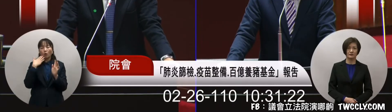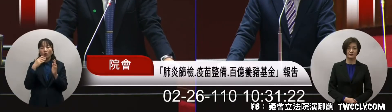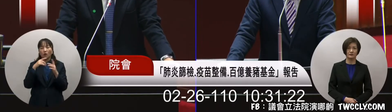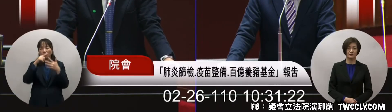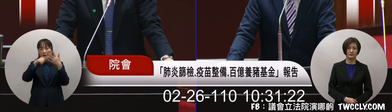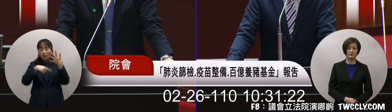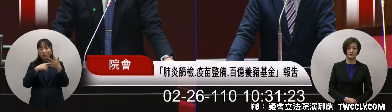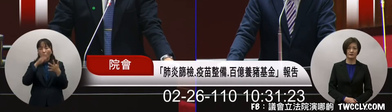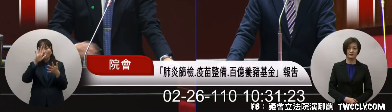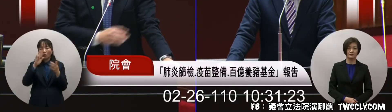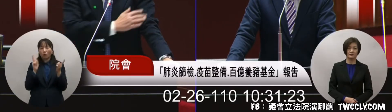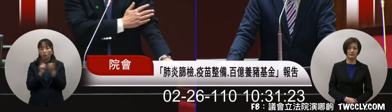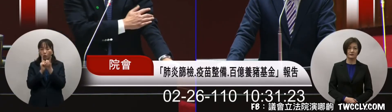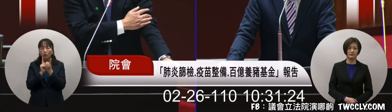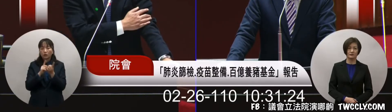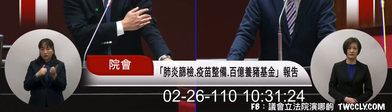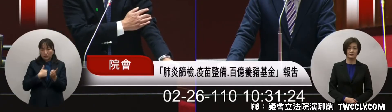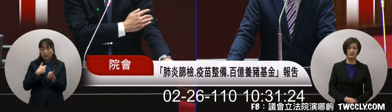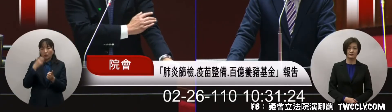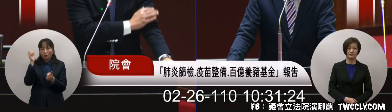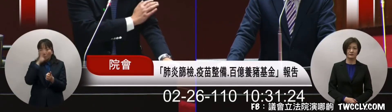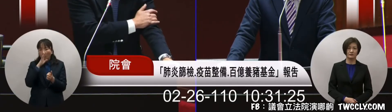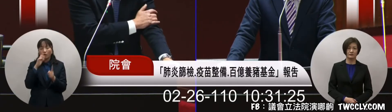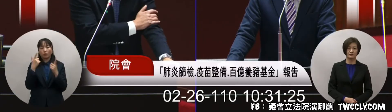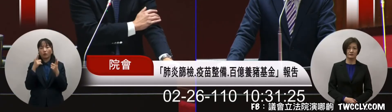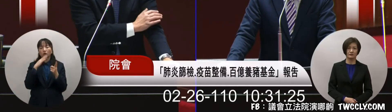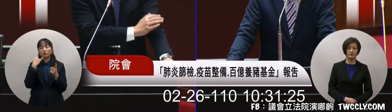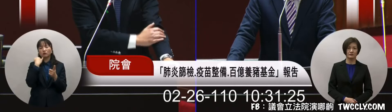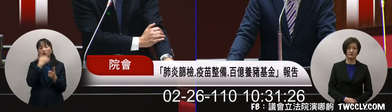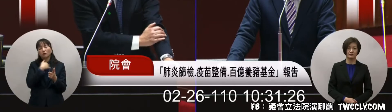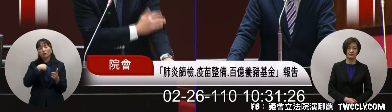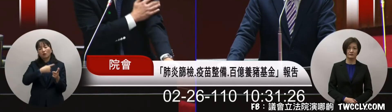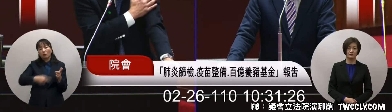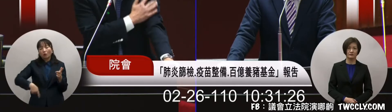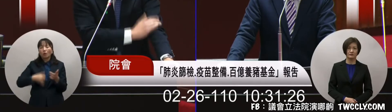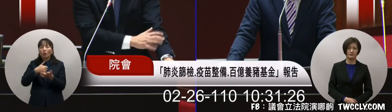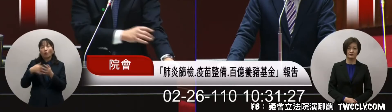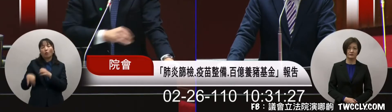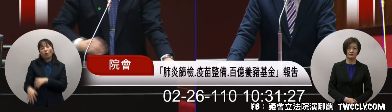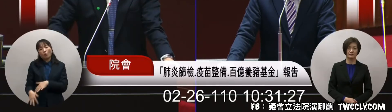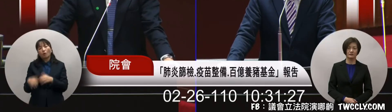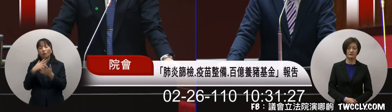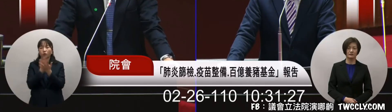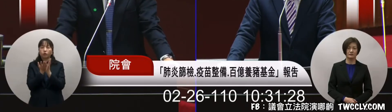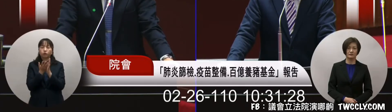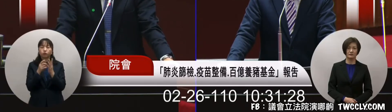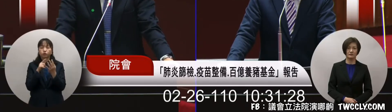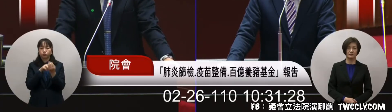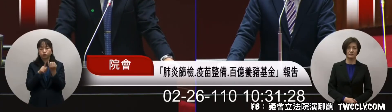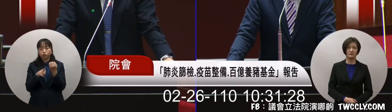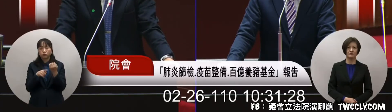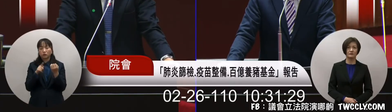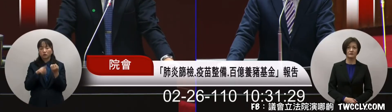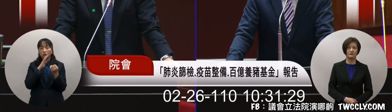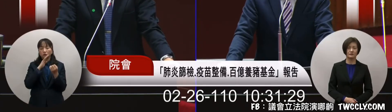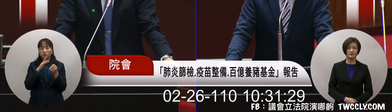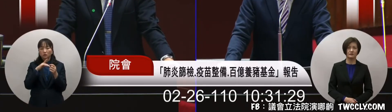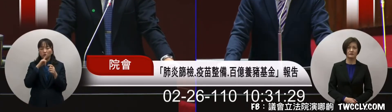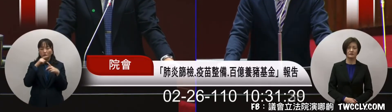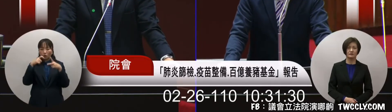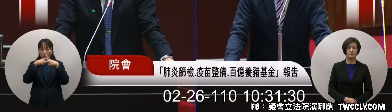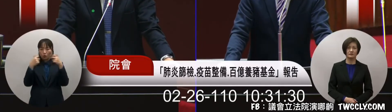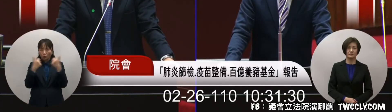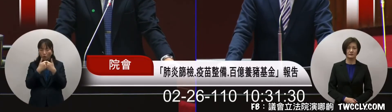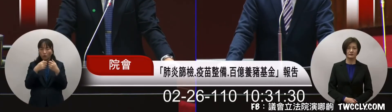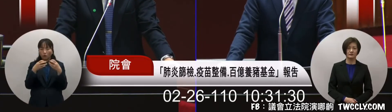不良了哈，只是有异状，就身体疲倦啦、啊、那个等等的这些。 好，那根据整个工位的统